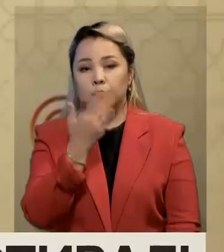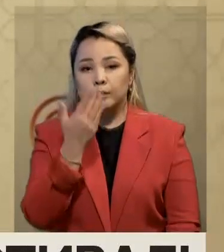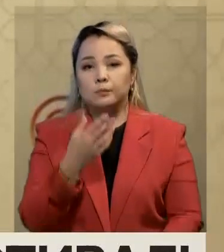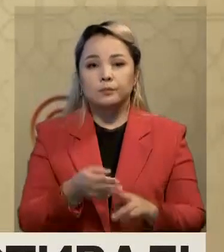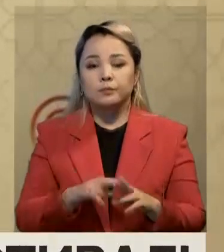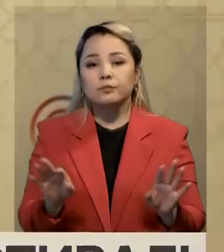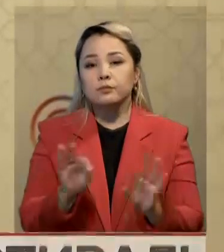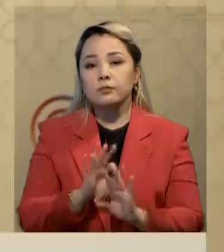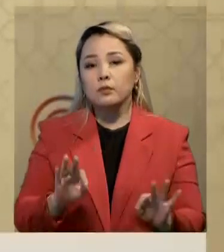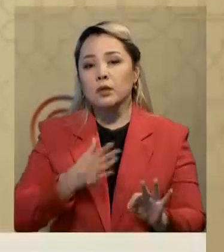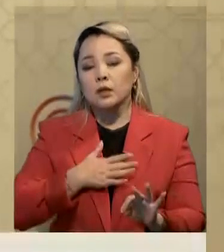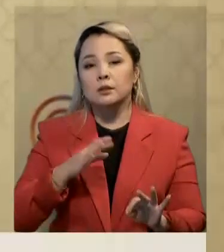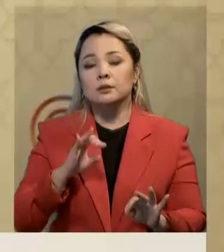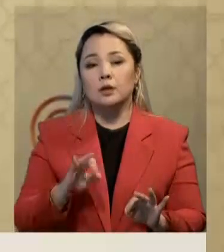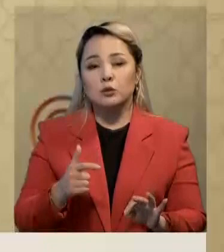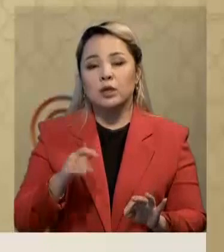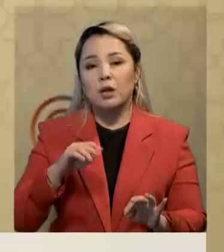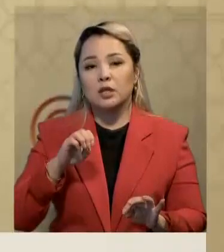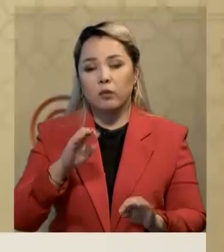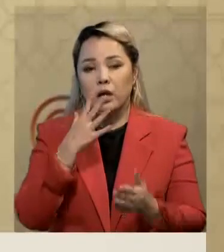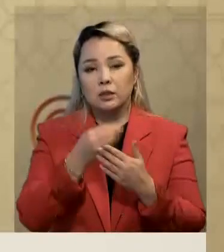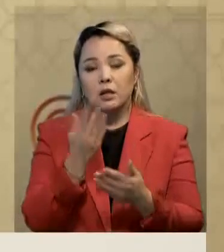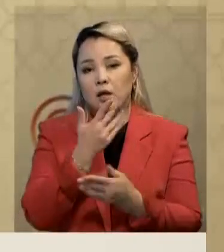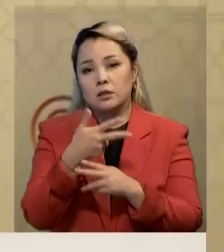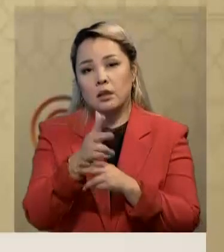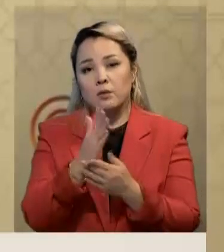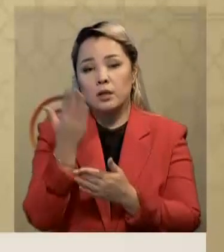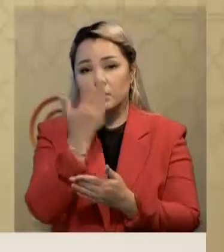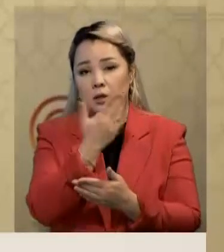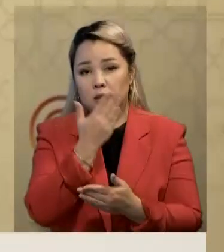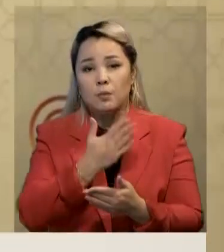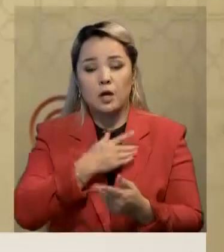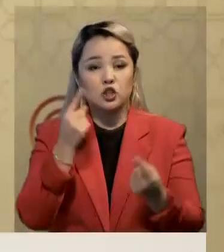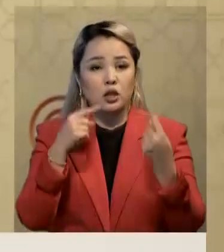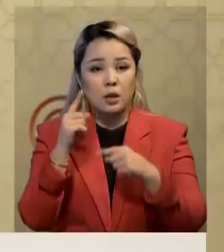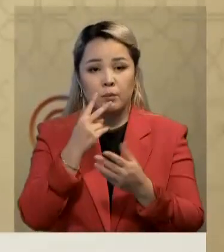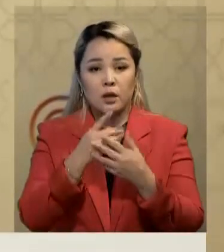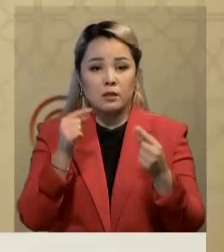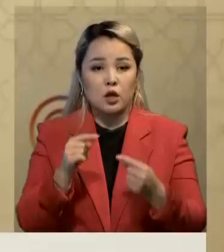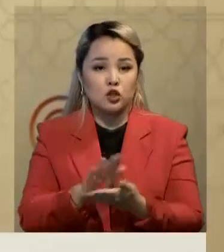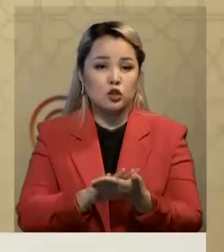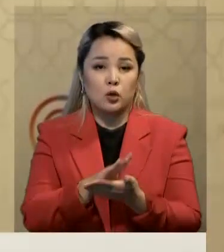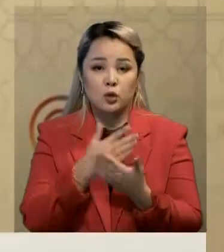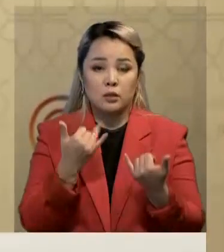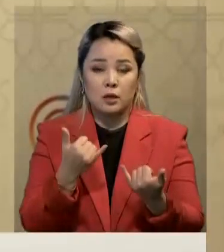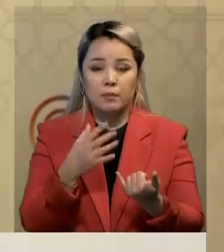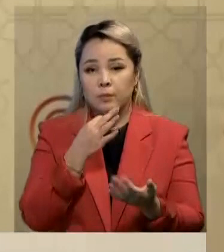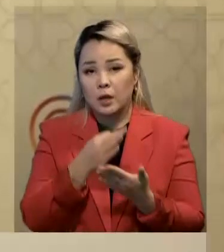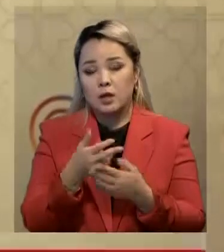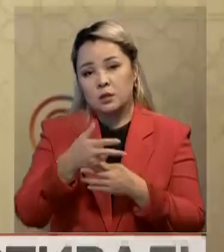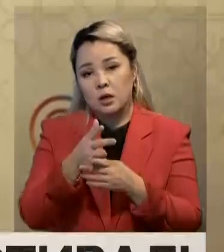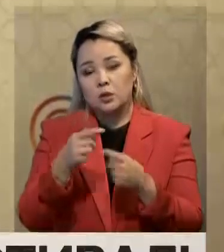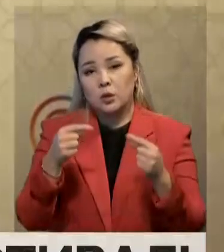Бұл классигіміз ғалымжан Ибрагимовтың туындысы бойынша түсірілген фильм. Біз шығармасын дәлме-дәл берген жоқпыз, сарыны бойынша